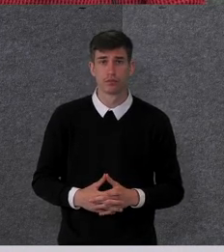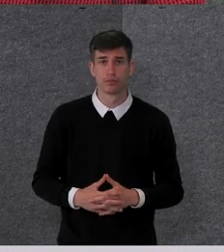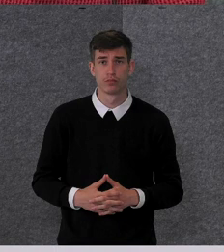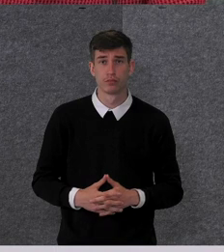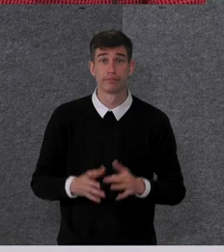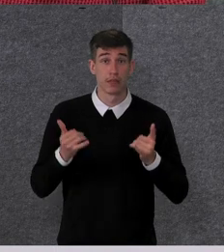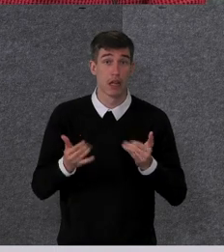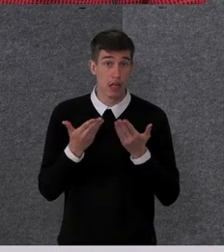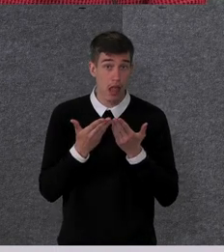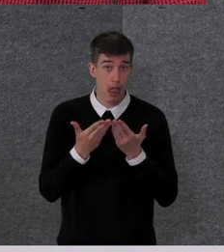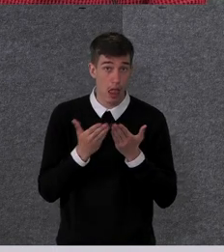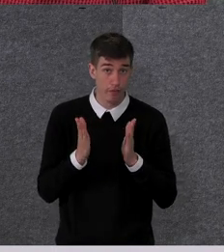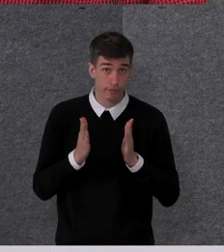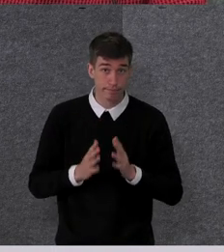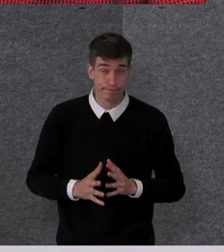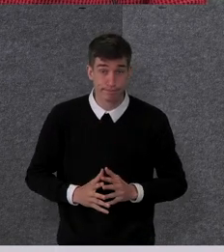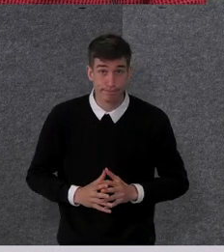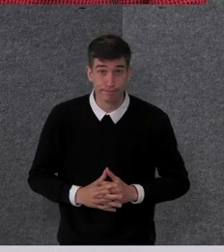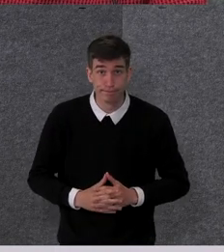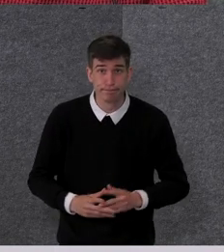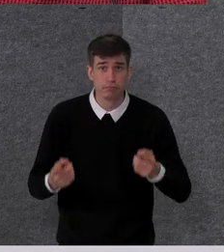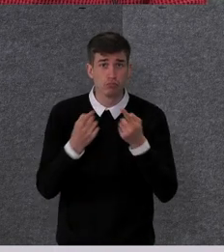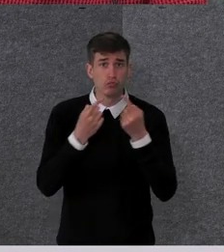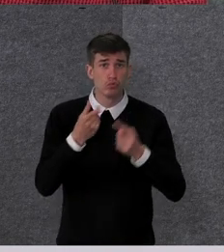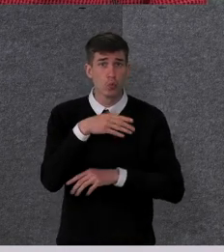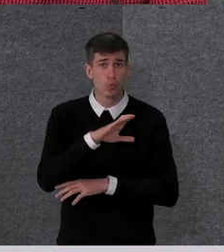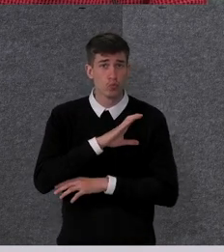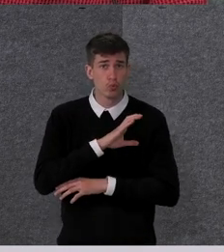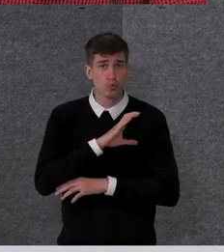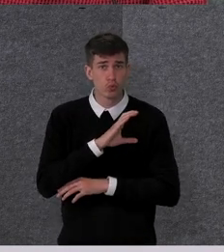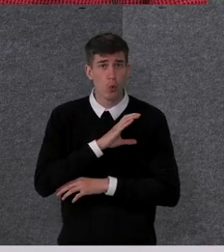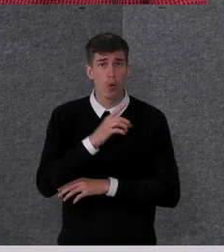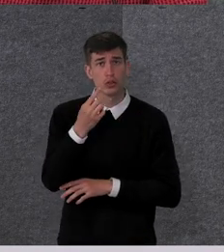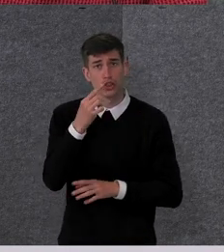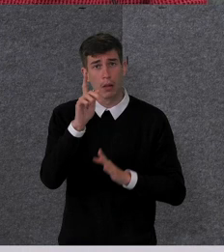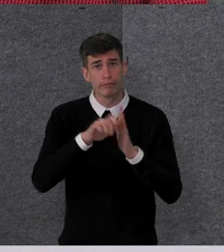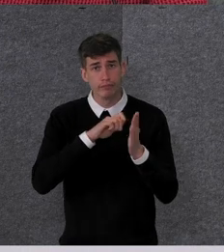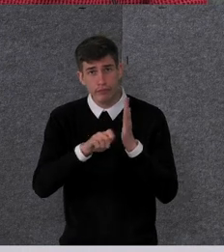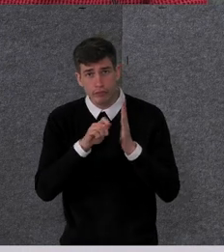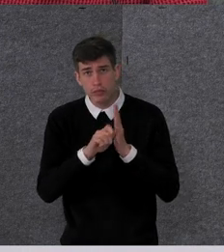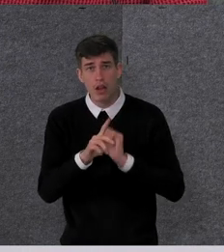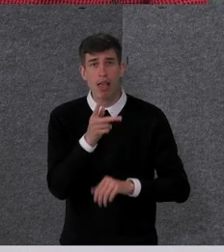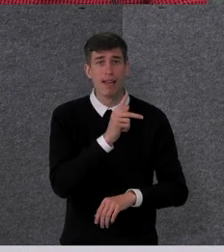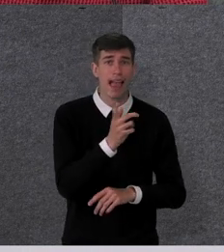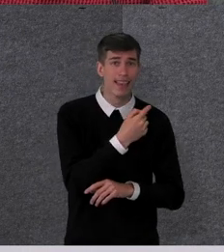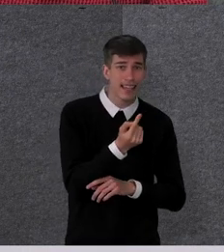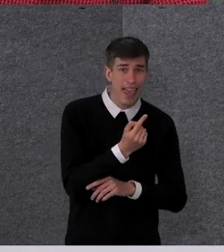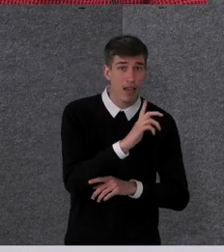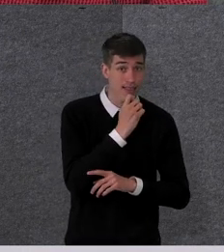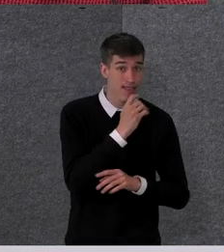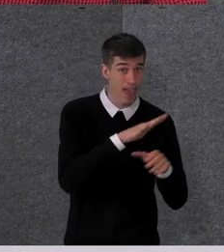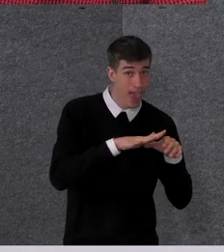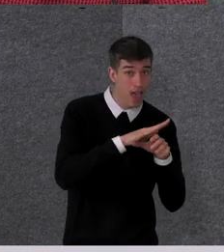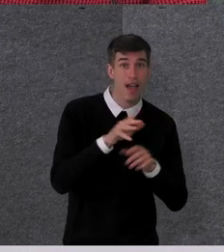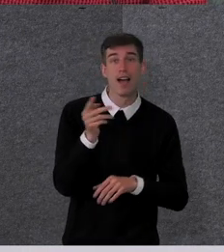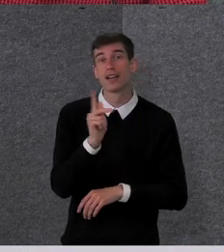Die ich jetzt eröffnen kann. Auch hier habt ihr wieder die Möglichkeit, euch zu entscheiden zwischen Kai Gehring aus dem Kreisverband Essen,